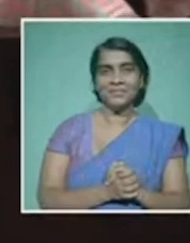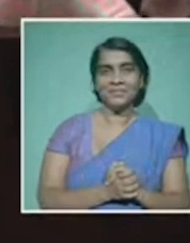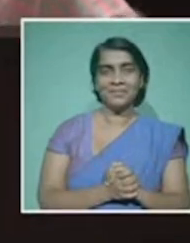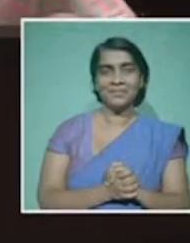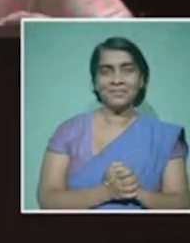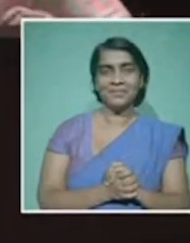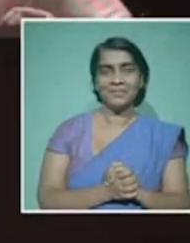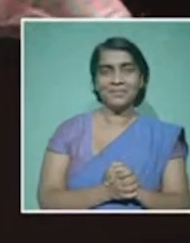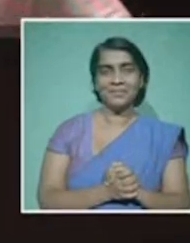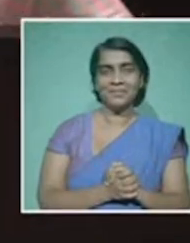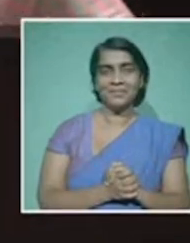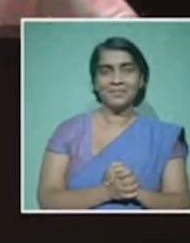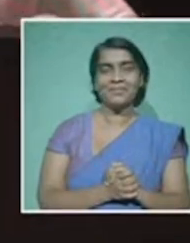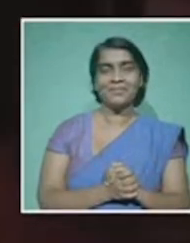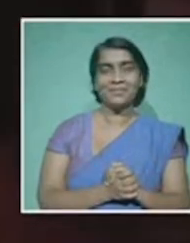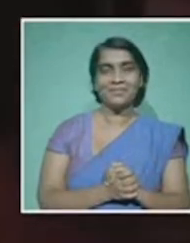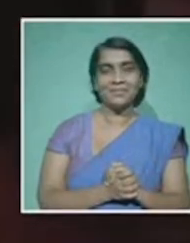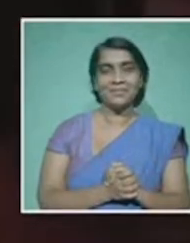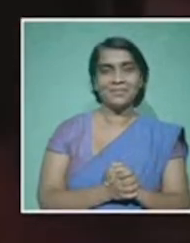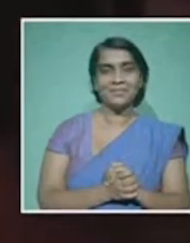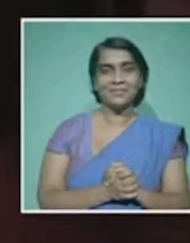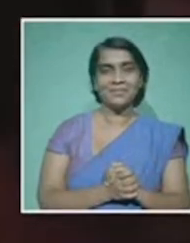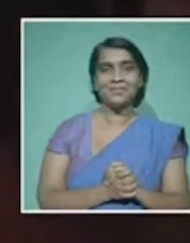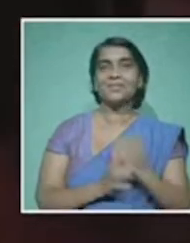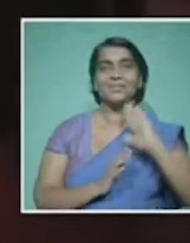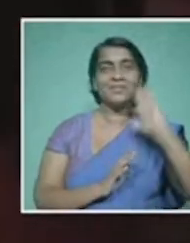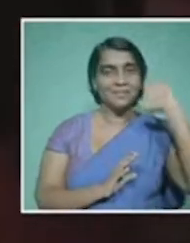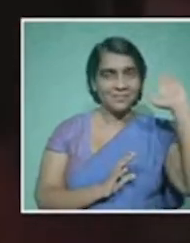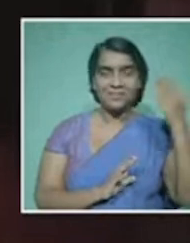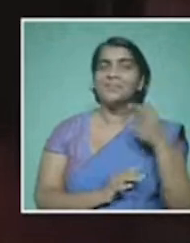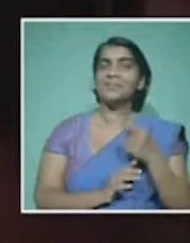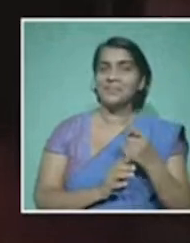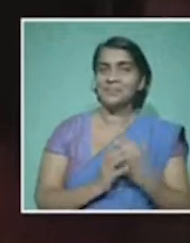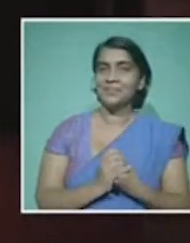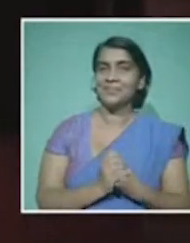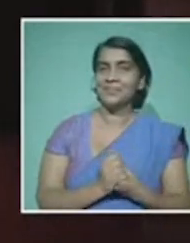මේ ගරු මන්තුමනි මන්තුමා විශේෂයෙන්ම